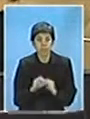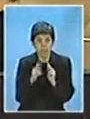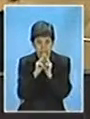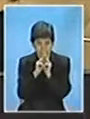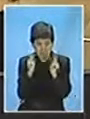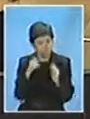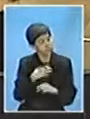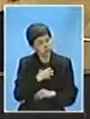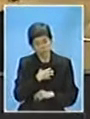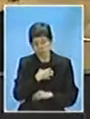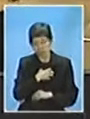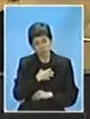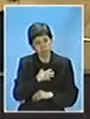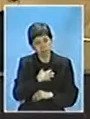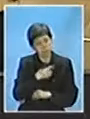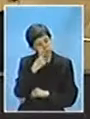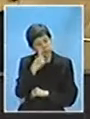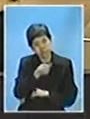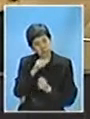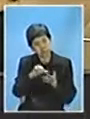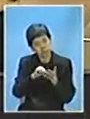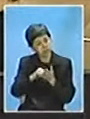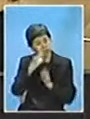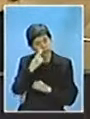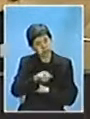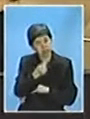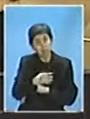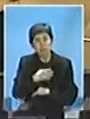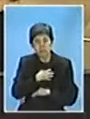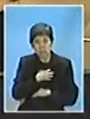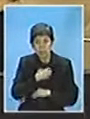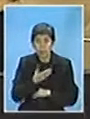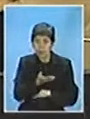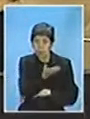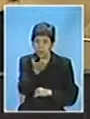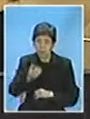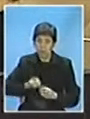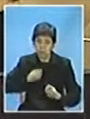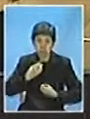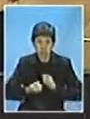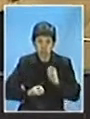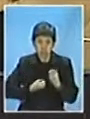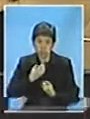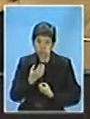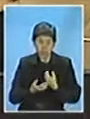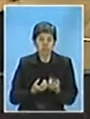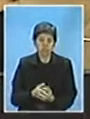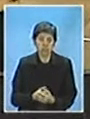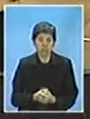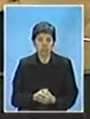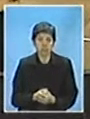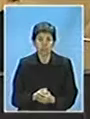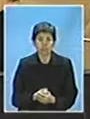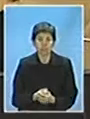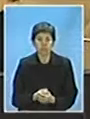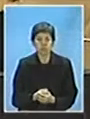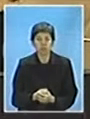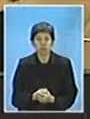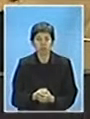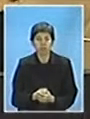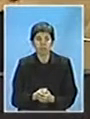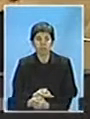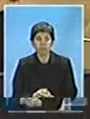ยังยืนยันในส่วนของการแก้ไขนั้นอยากจะขอให้ท่านสมาชิกข้างล่างได้อภิปรายไปทีเดียวนะคะค่ะ